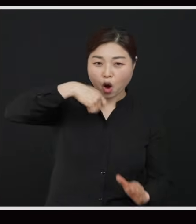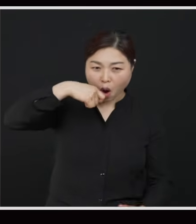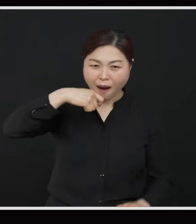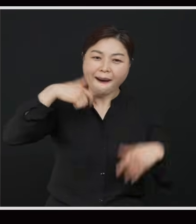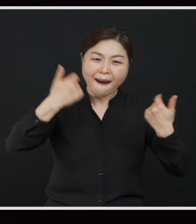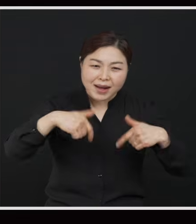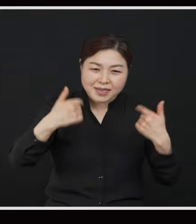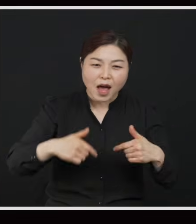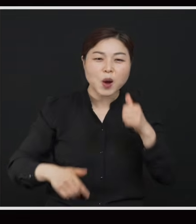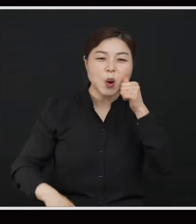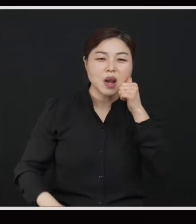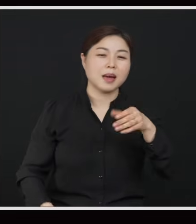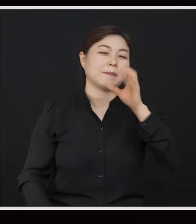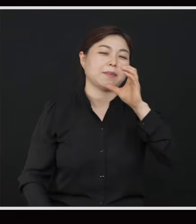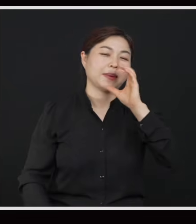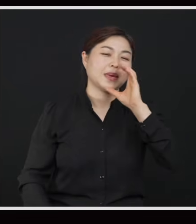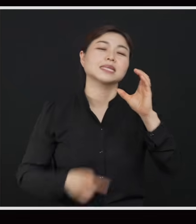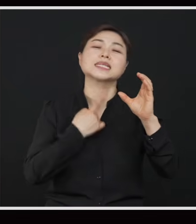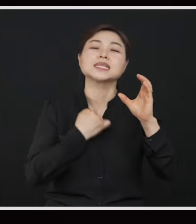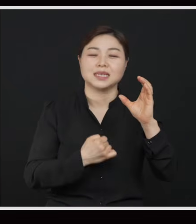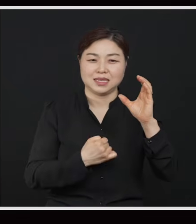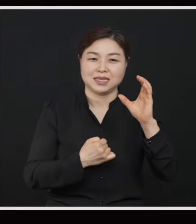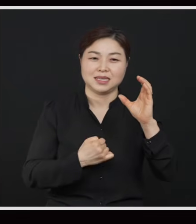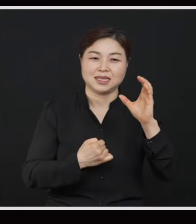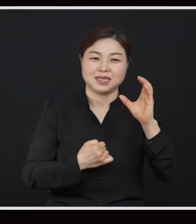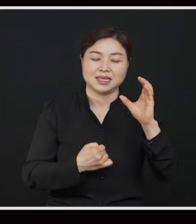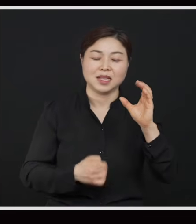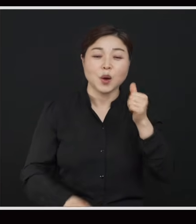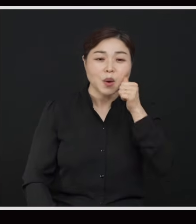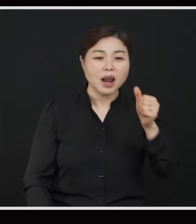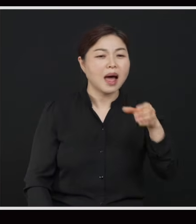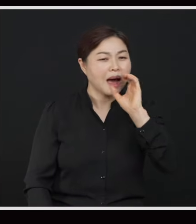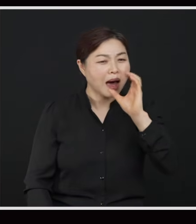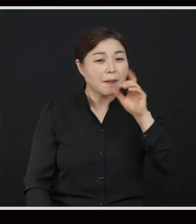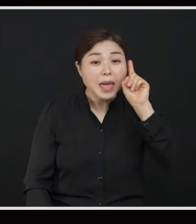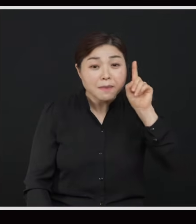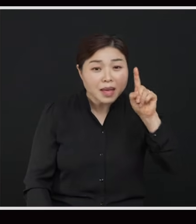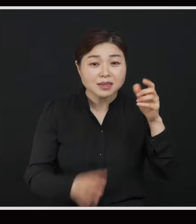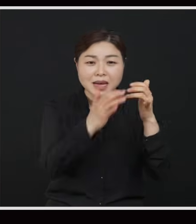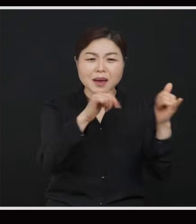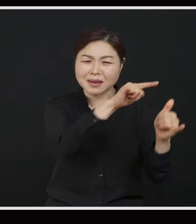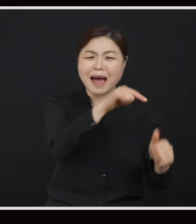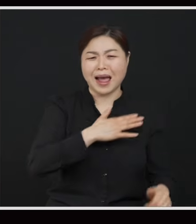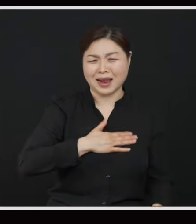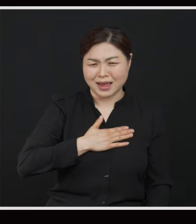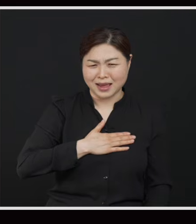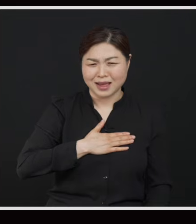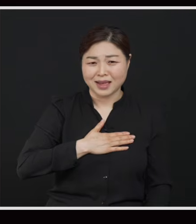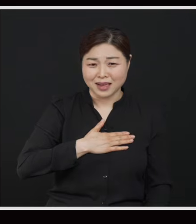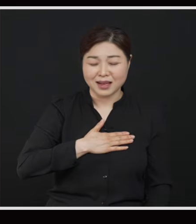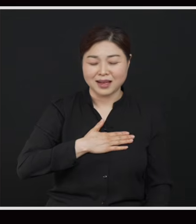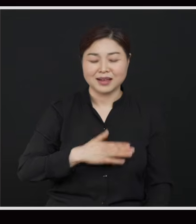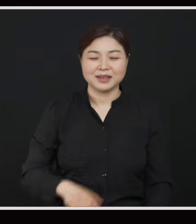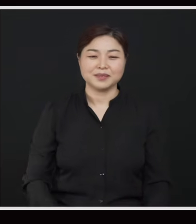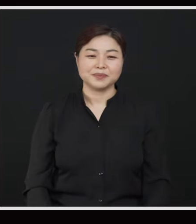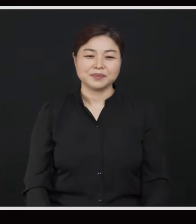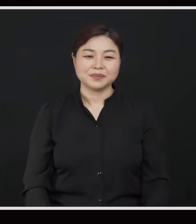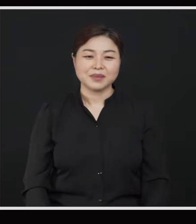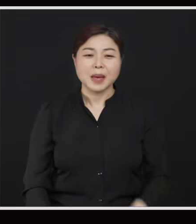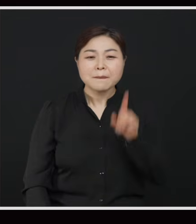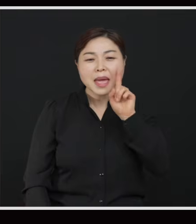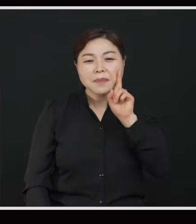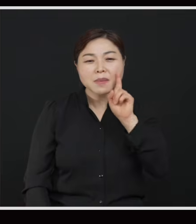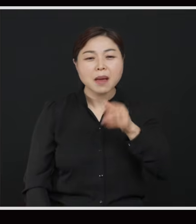콜라를 한 잔씩 하던 시절이 꽤 있었는데, 콜라 매일 드시는 분들 알겠지만, 청량음료 매일 드시는